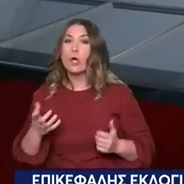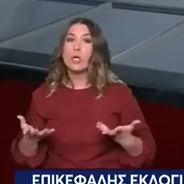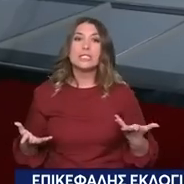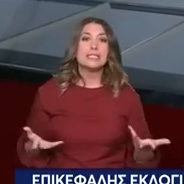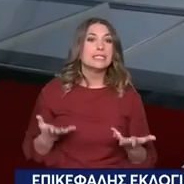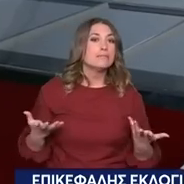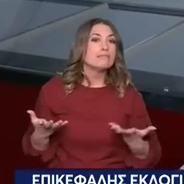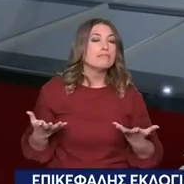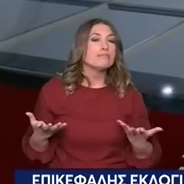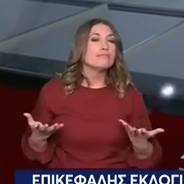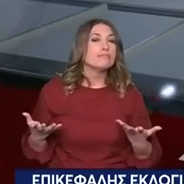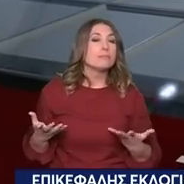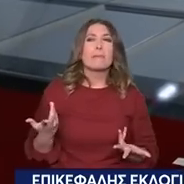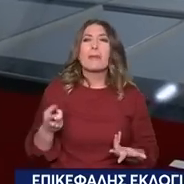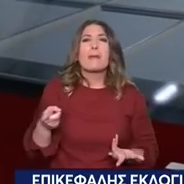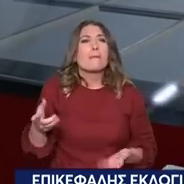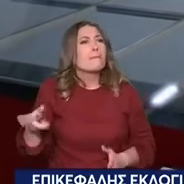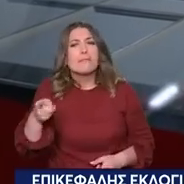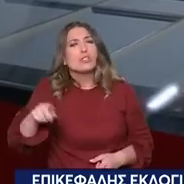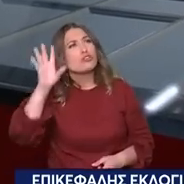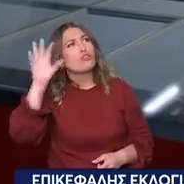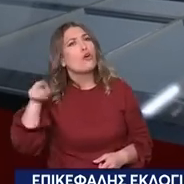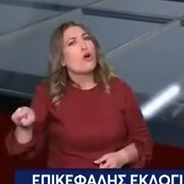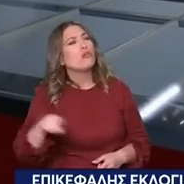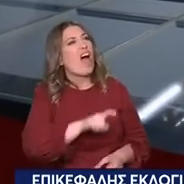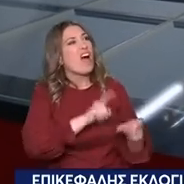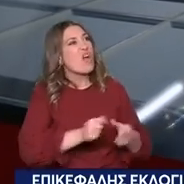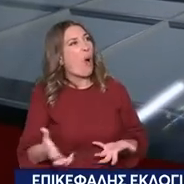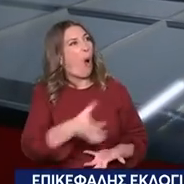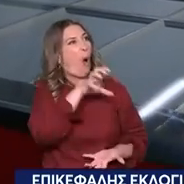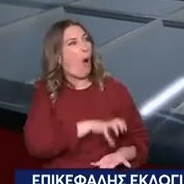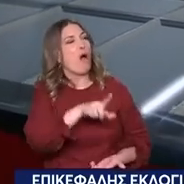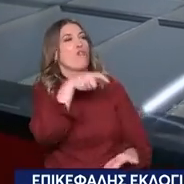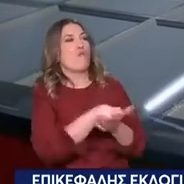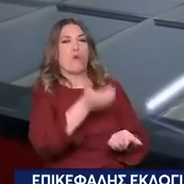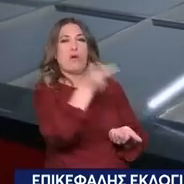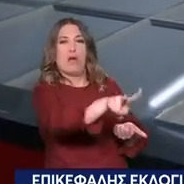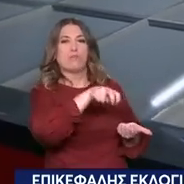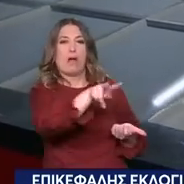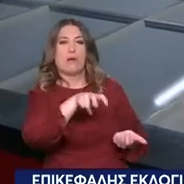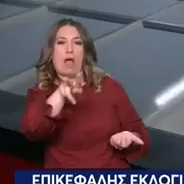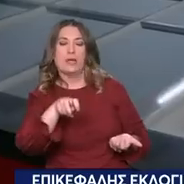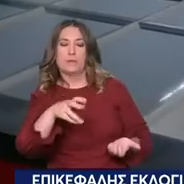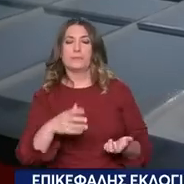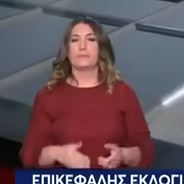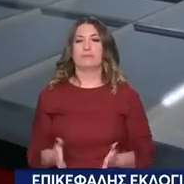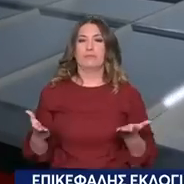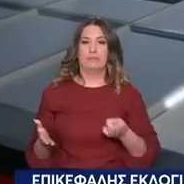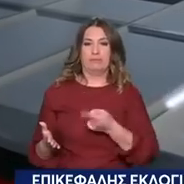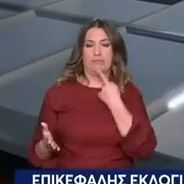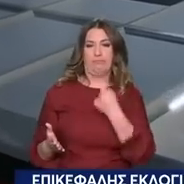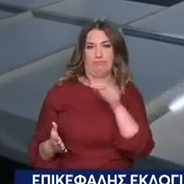Ποιες είναι οι μεγάλες εταιρείες που θα φορολογήσετε για να βγουν τα χρήματα για τις παροχές που έχει το πρόγραμμά σας? Κύριε Αγγελάτο, υπάρχει μία, αν